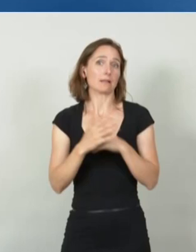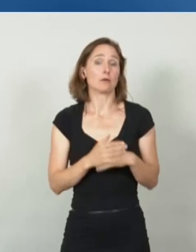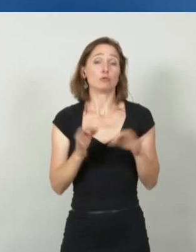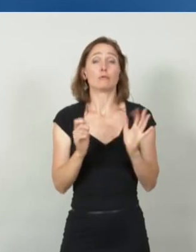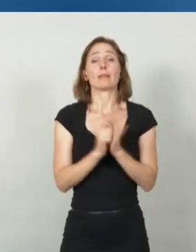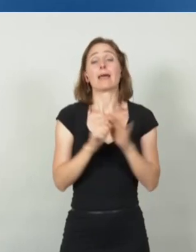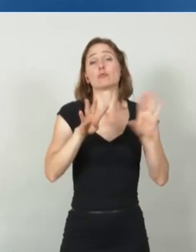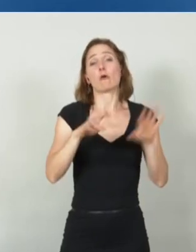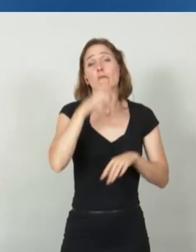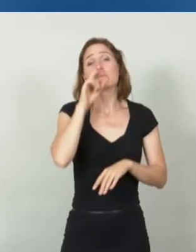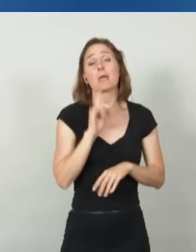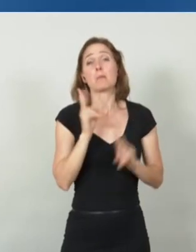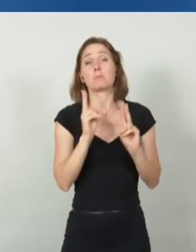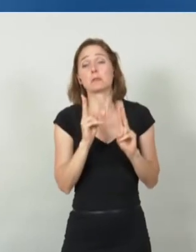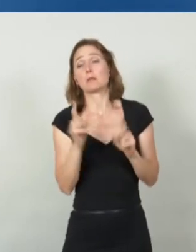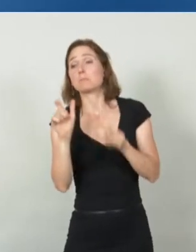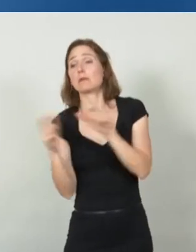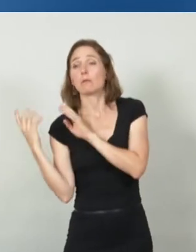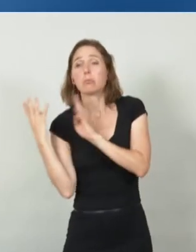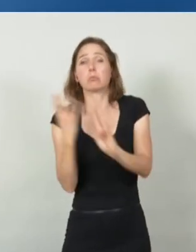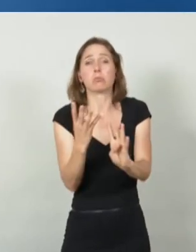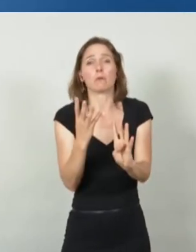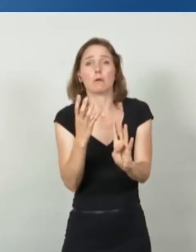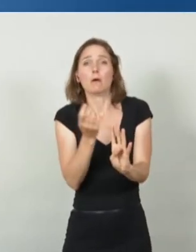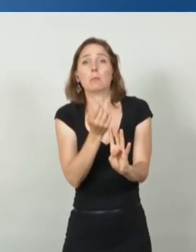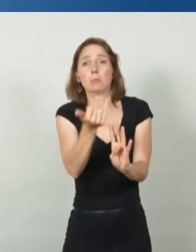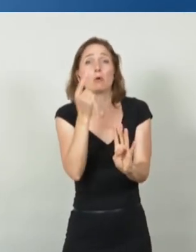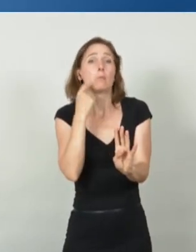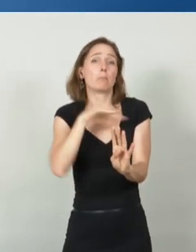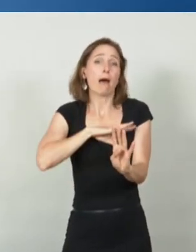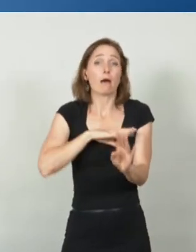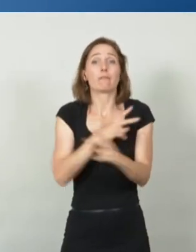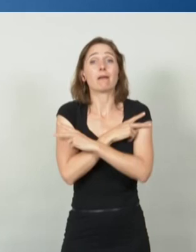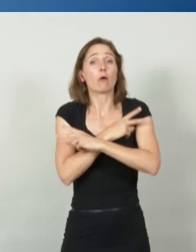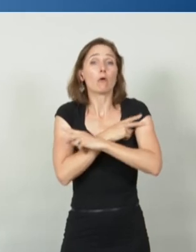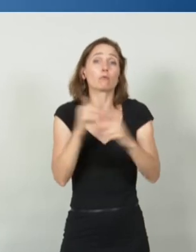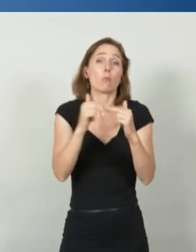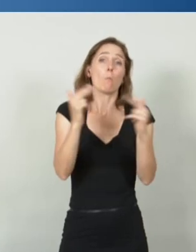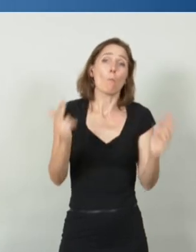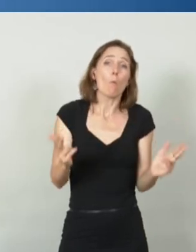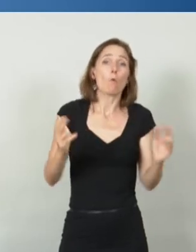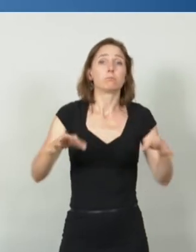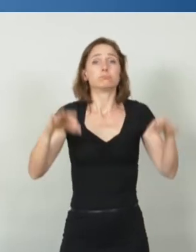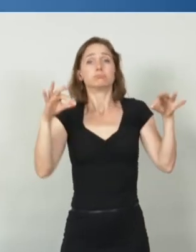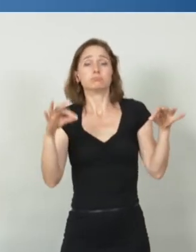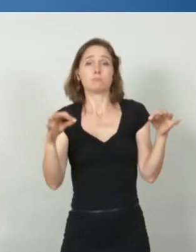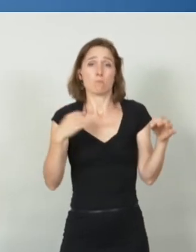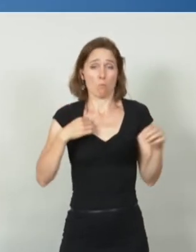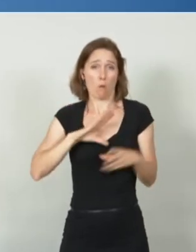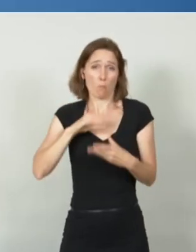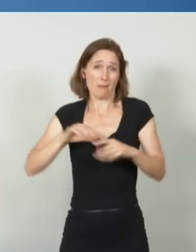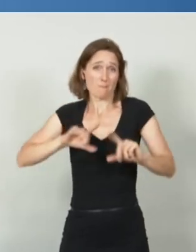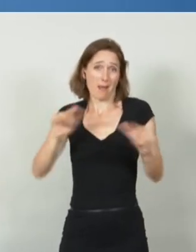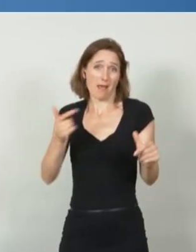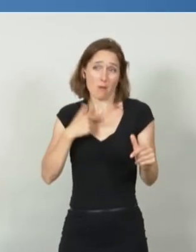personnes bon peut-être l'effet pont même moi j'étais pas là vous voyez madame chalaz c'était j'étais en Palestine voilà enfin voilà mais le mode d'Europe